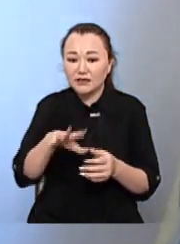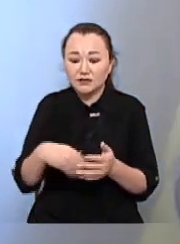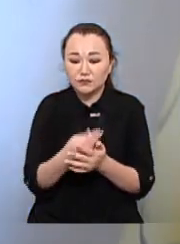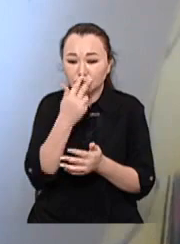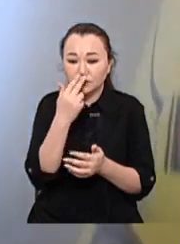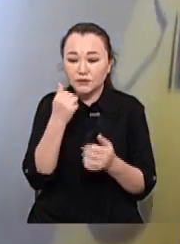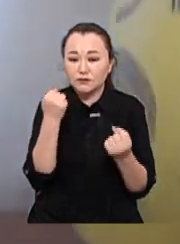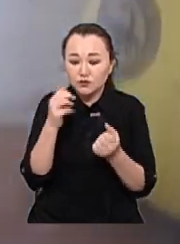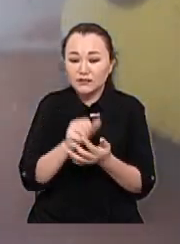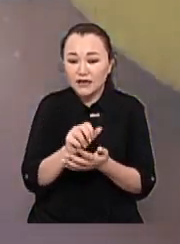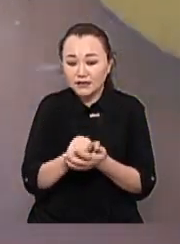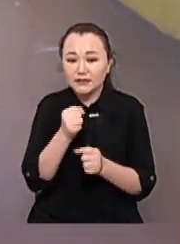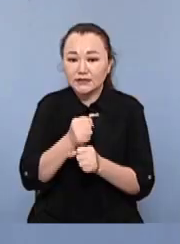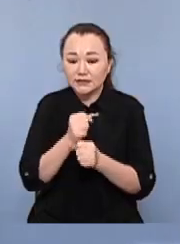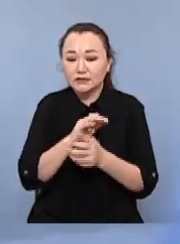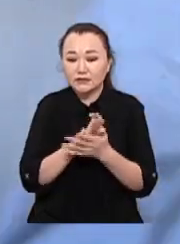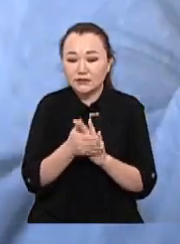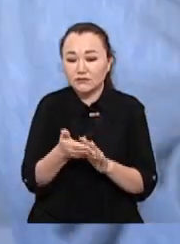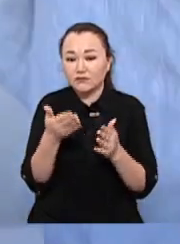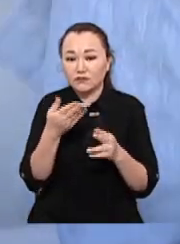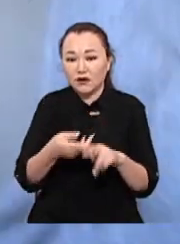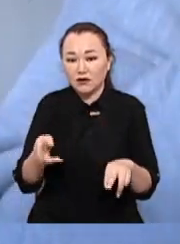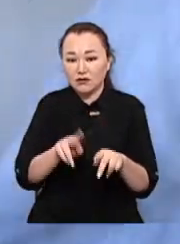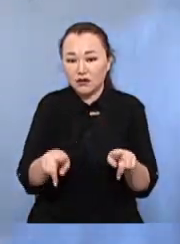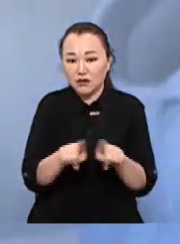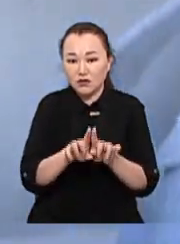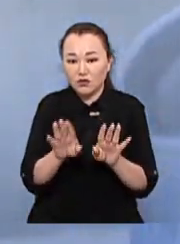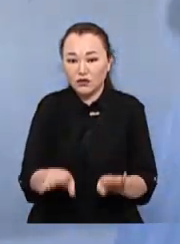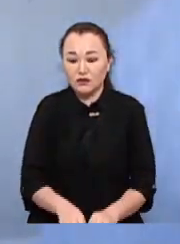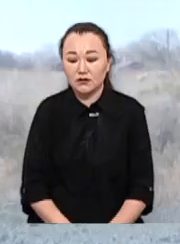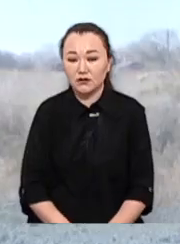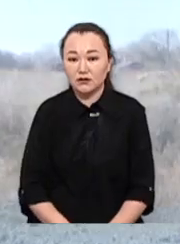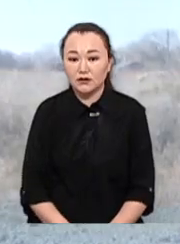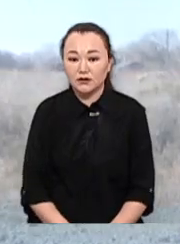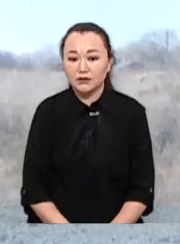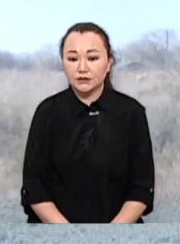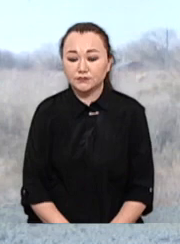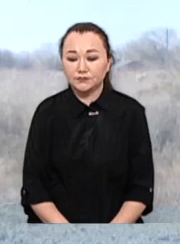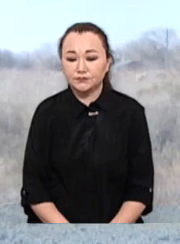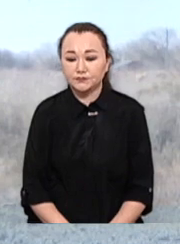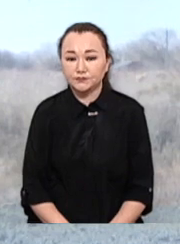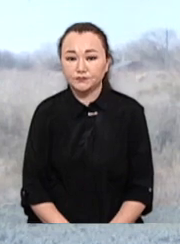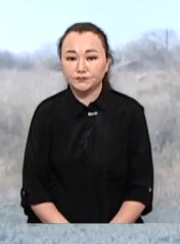жасөспірімдердің спортпен шұғылдануына жасалған жағдай осындай. Абай Нұржанұлы, Информбюро, Қызылорда облысы.